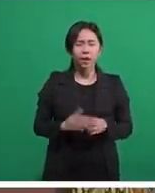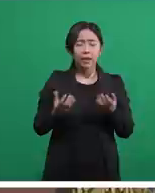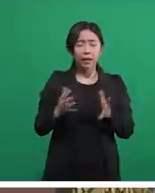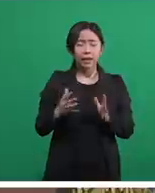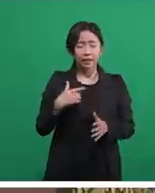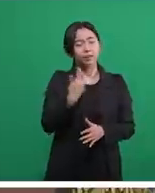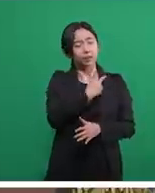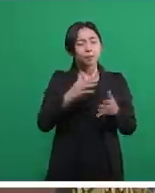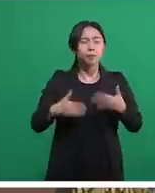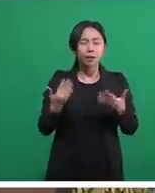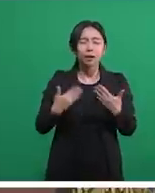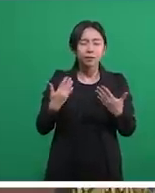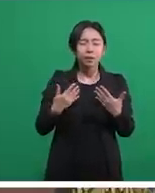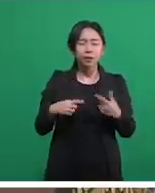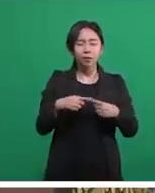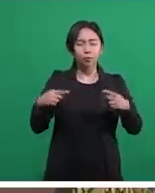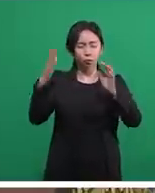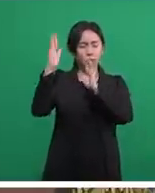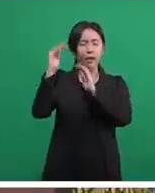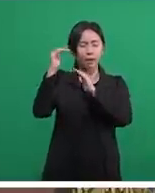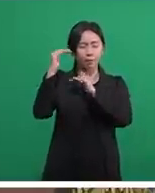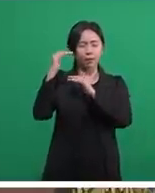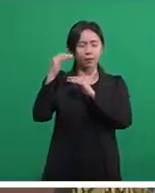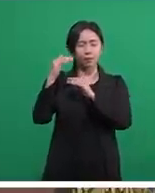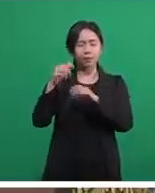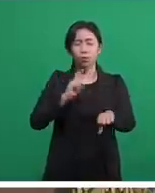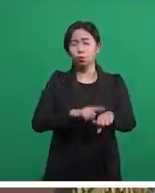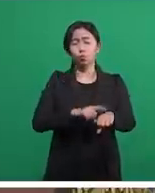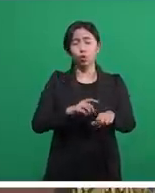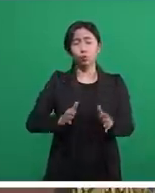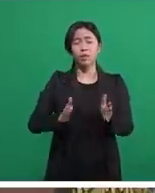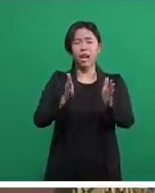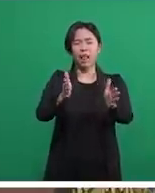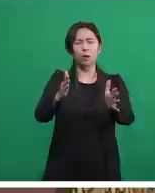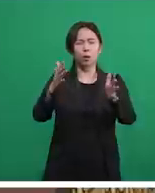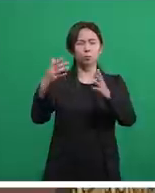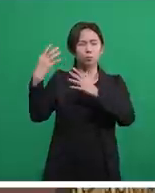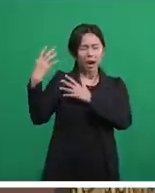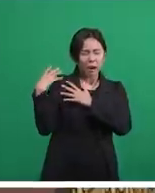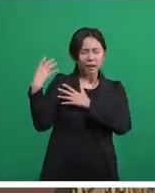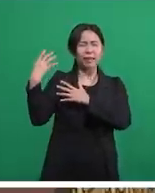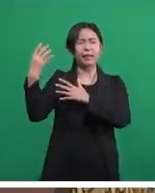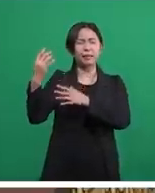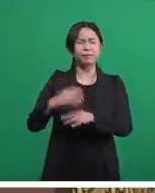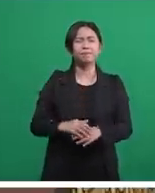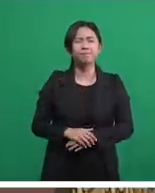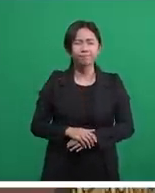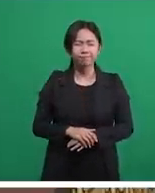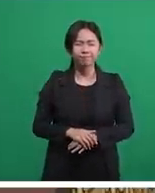Kadang kami merasakan putus asa saat perjalanan hidup semakin berat dari hari ke hari.